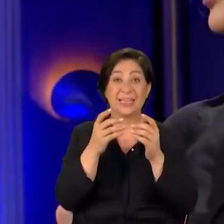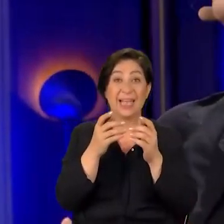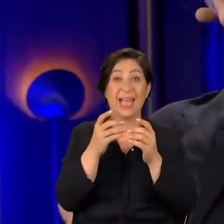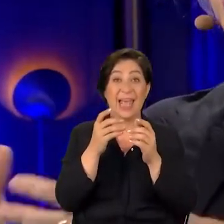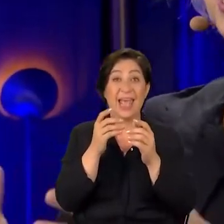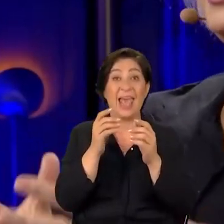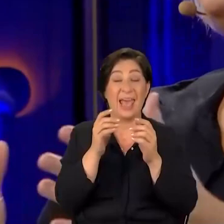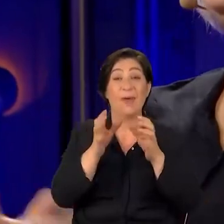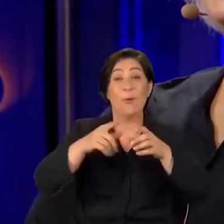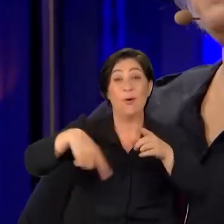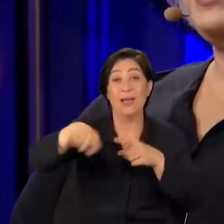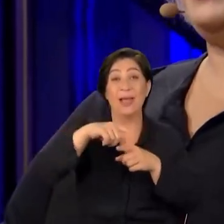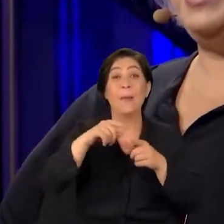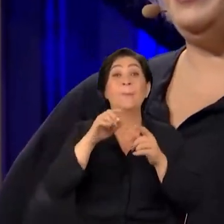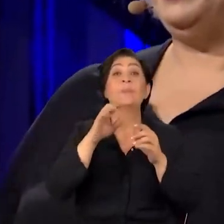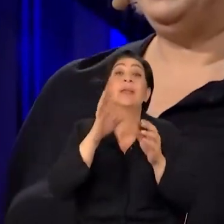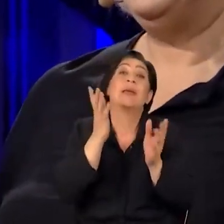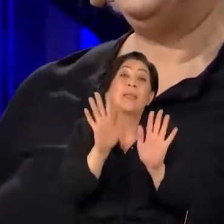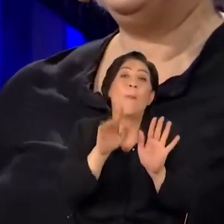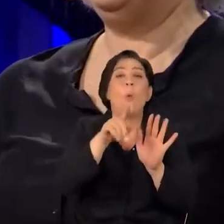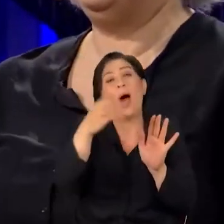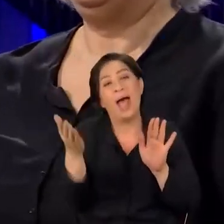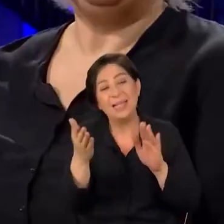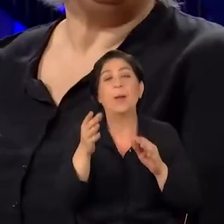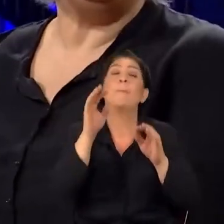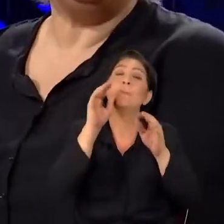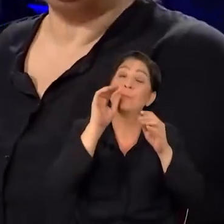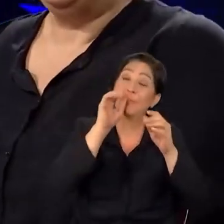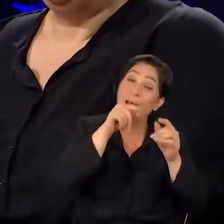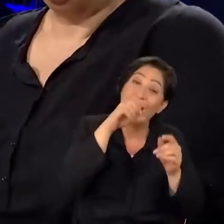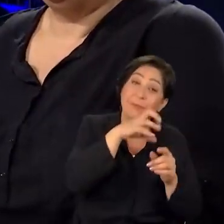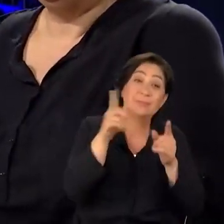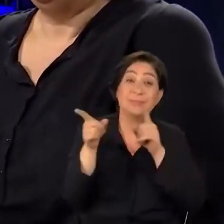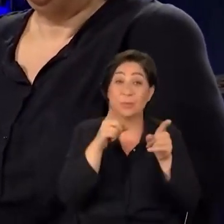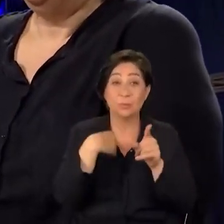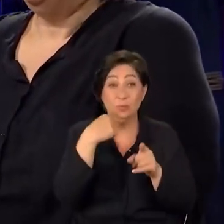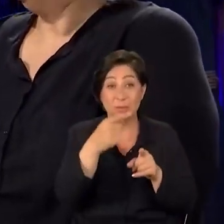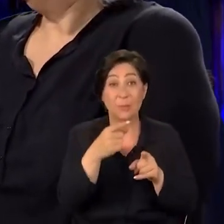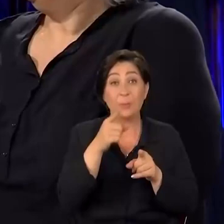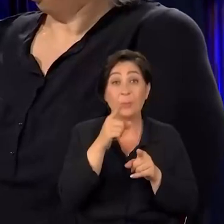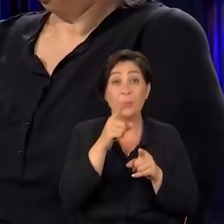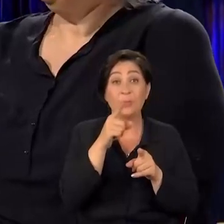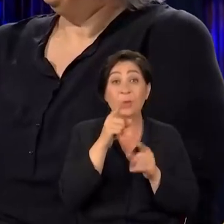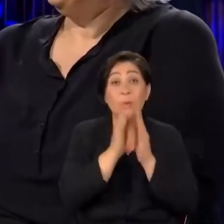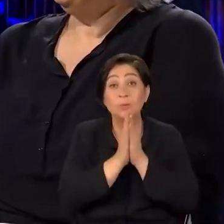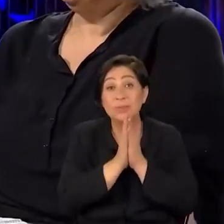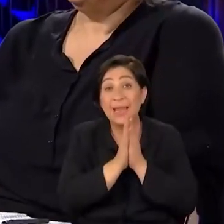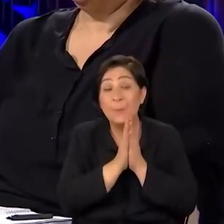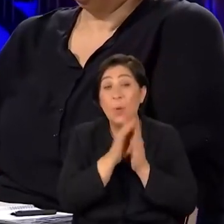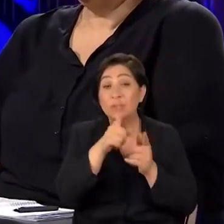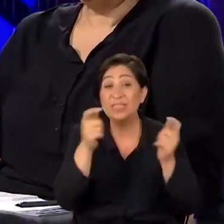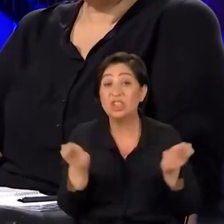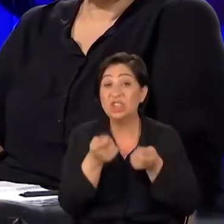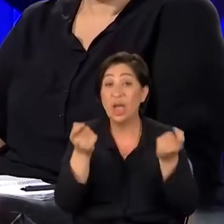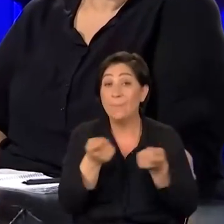şeylerine girişimcilik tabii ki parti bazlı iktidar partisi olmasının getirdi. Evet tam onu söyleyecektim. Tamam işte bu. Şimdi o 1,5 ama oradaki özür